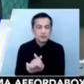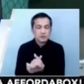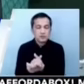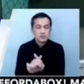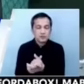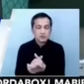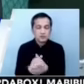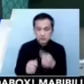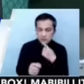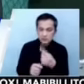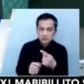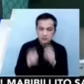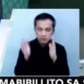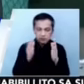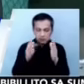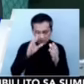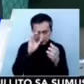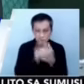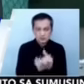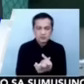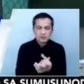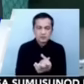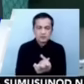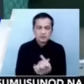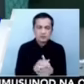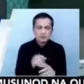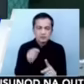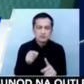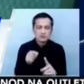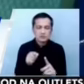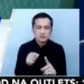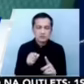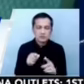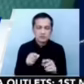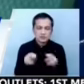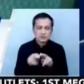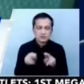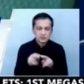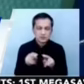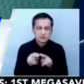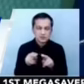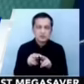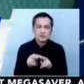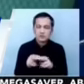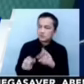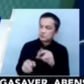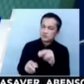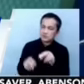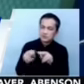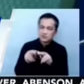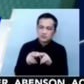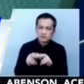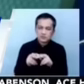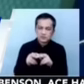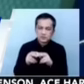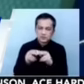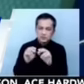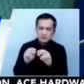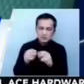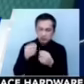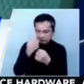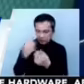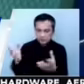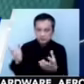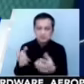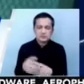to serve the husband po yun po yung di ba yun yung normal yun yyung na-in still sa atin in fact idadagdag